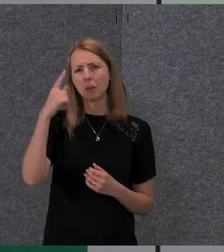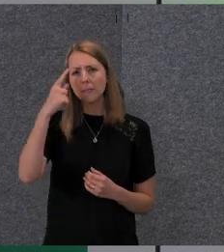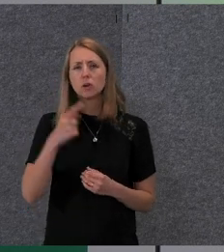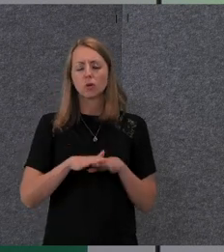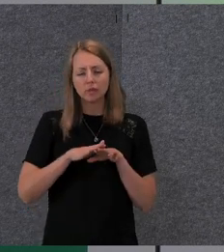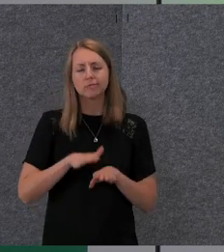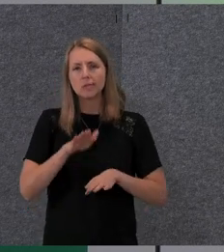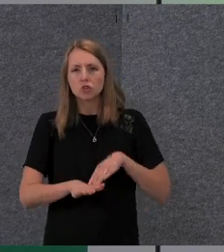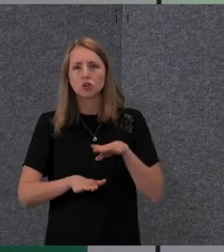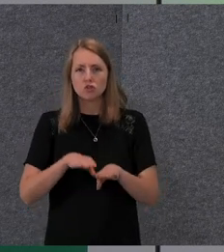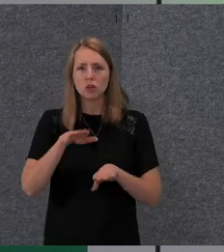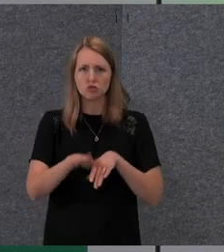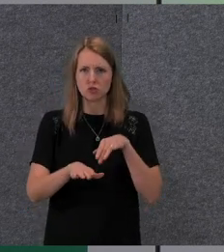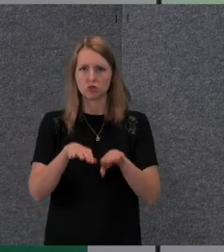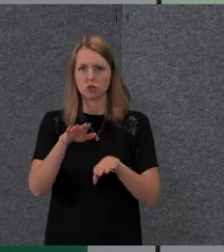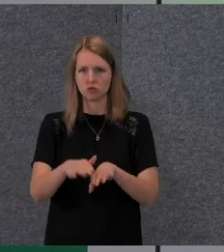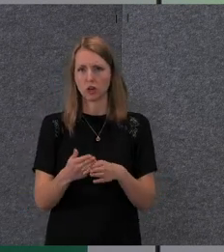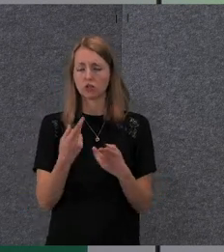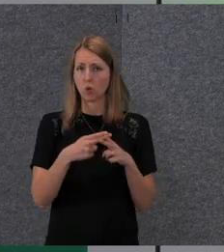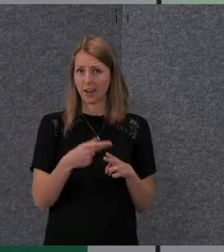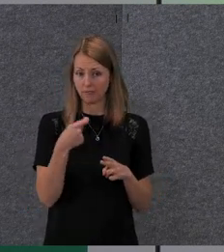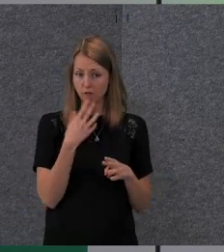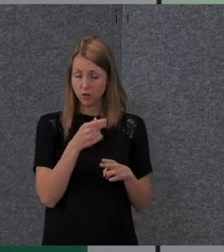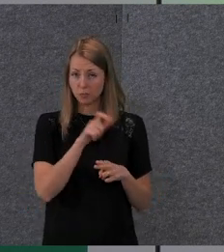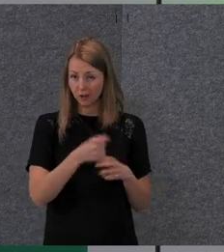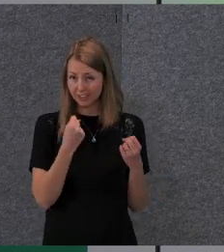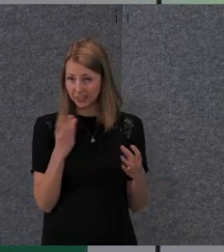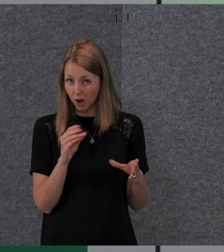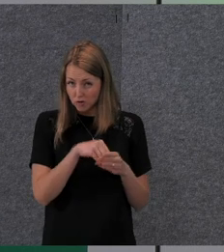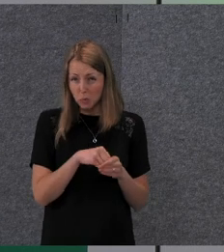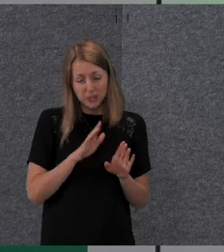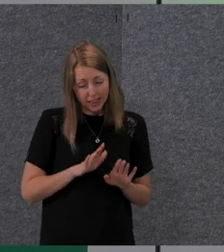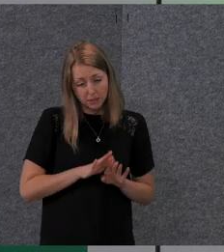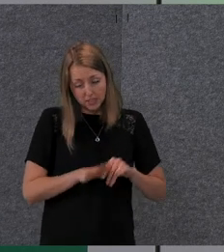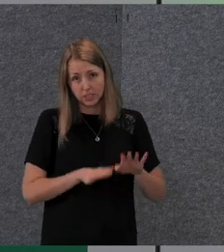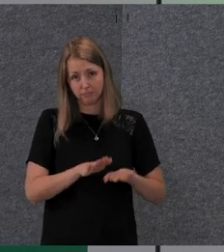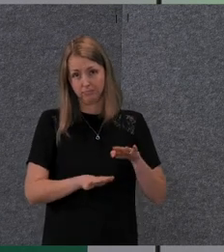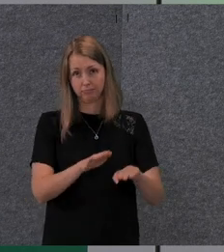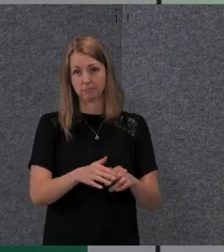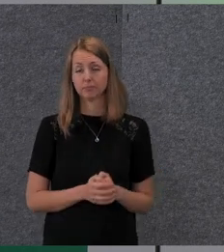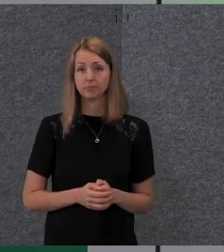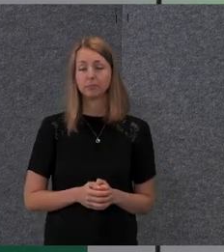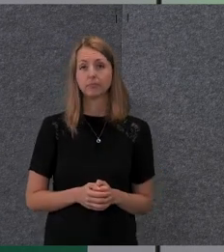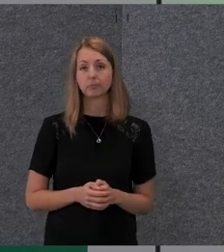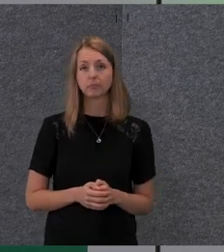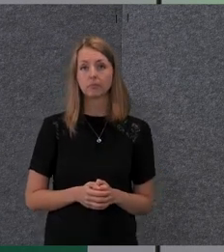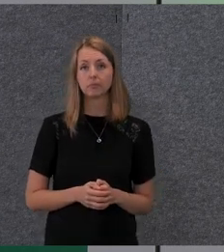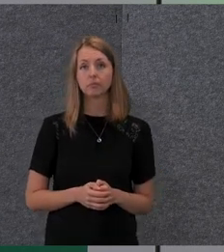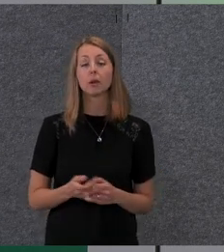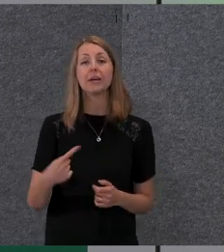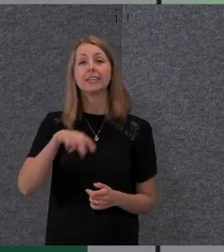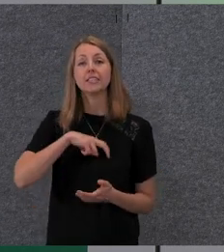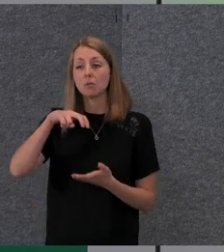der Einführung der Bürgerversicherung, in der Rentenversicherung. Richtig bitter nötig, glaube ich, haben es die nicht anderweitig